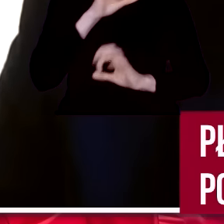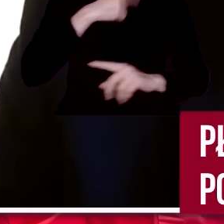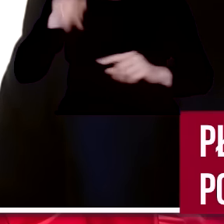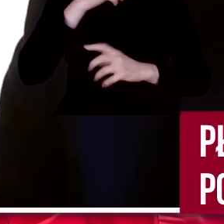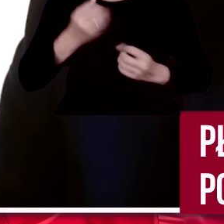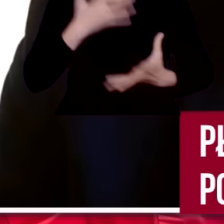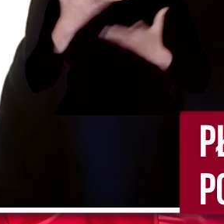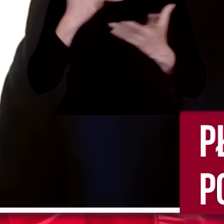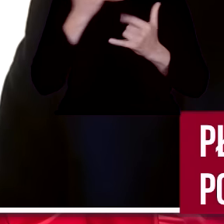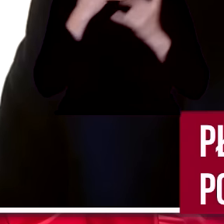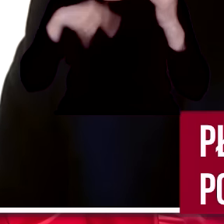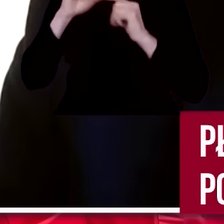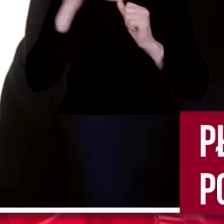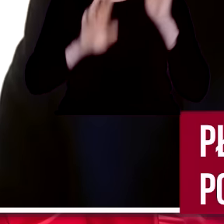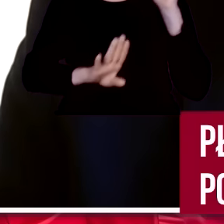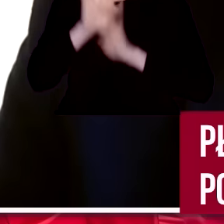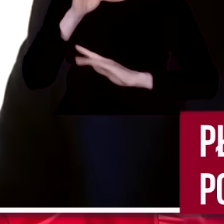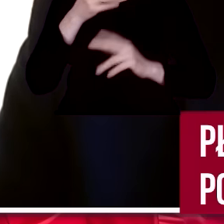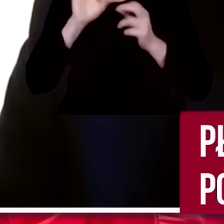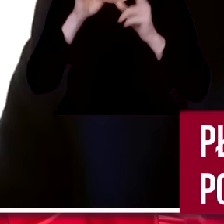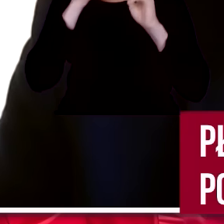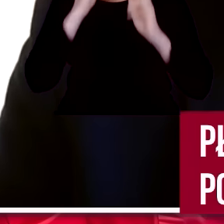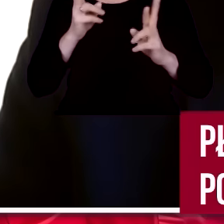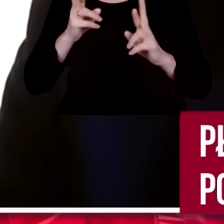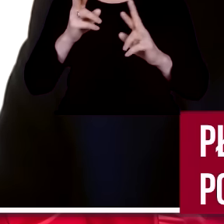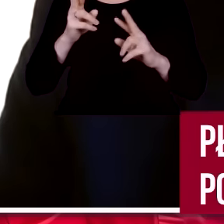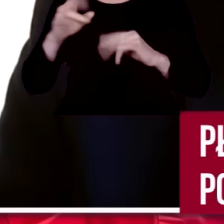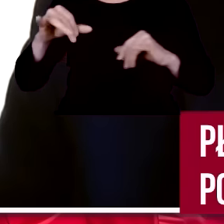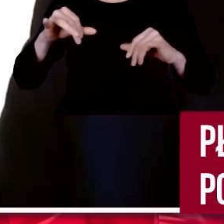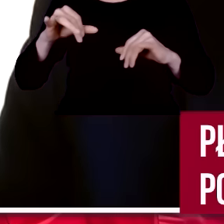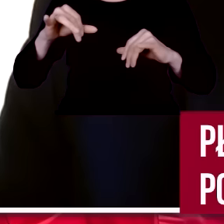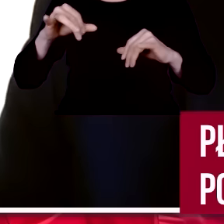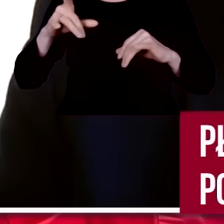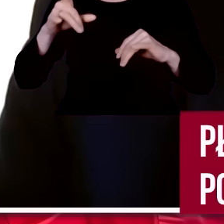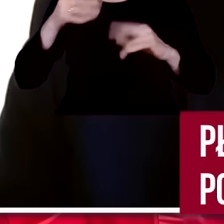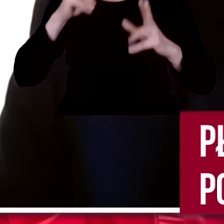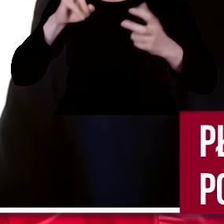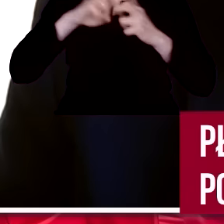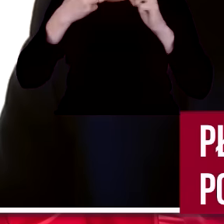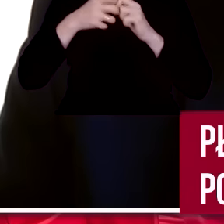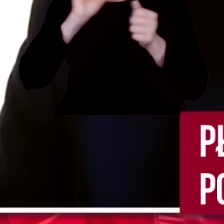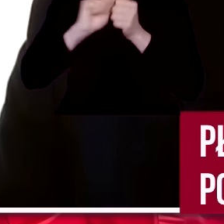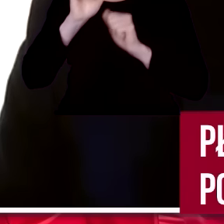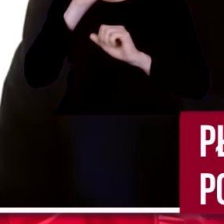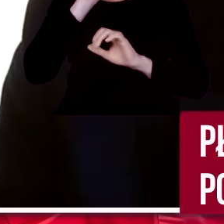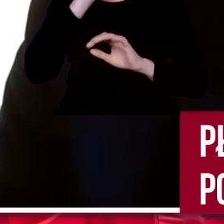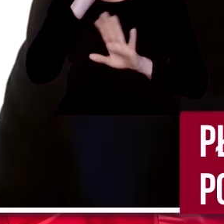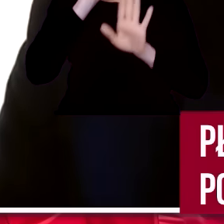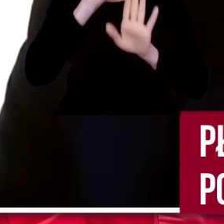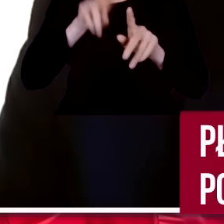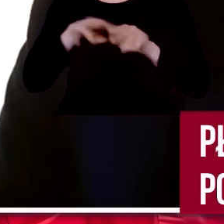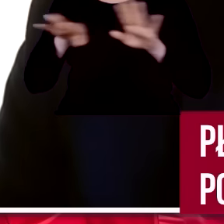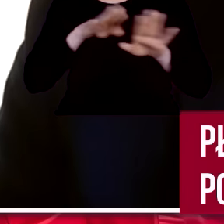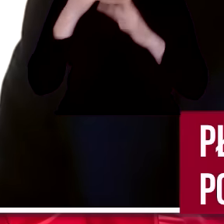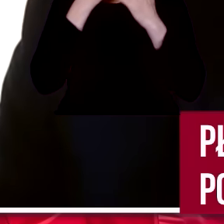a realnych problemów cały czas ekipy władzy się zmieniają a realne problemy cały czas pozostają dokładnie to samo i pożary